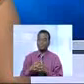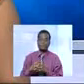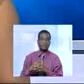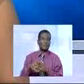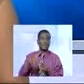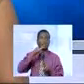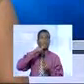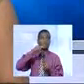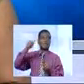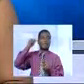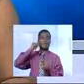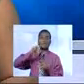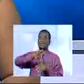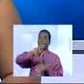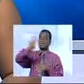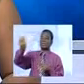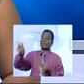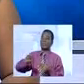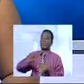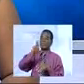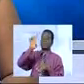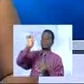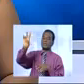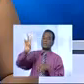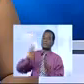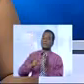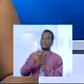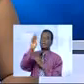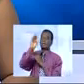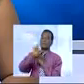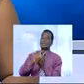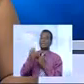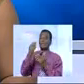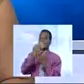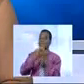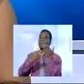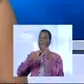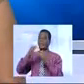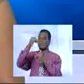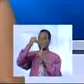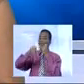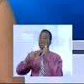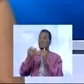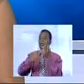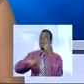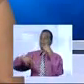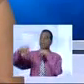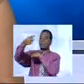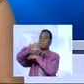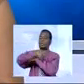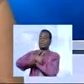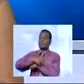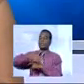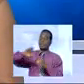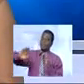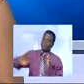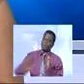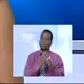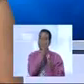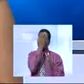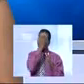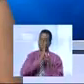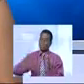Et hier, vendredi 7 mars, avant-dernier jour du massa, l'artiste Mewé était